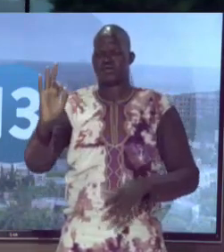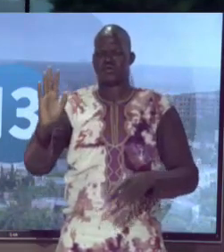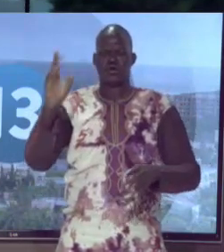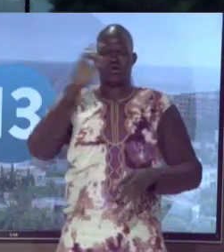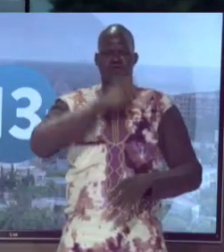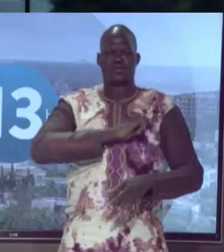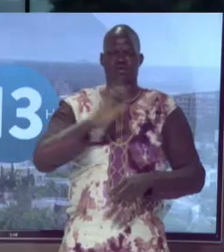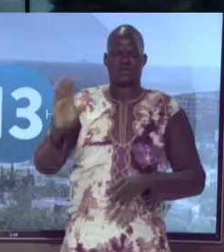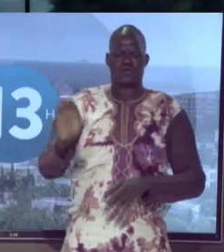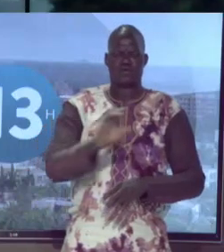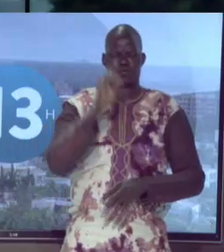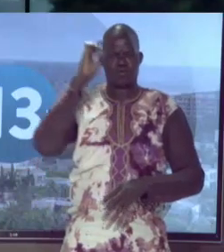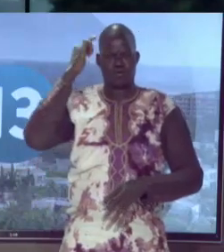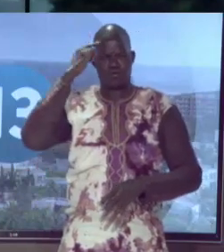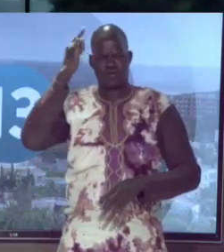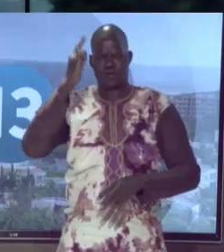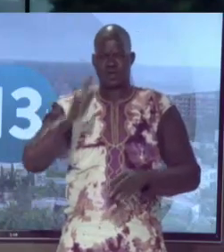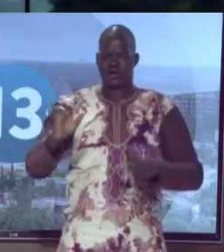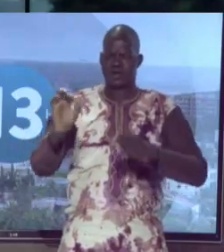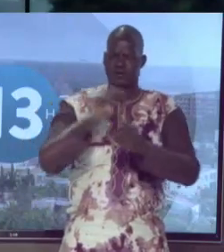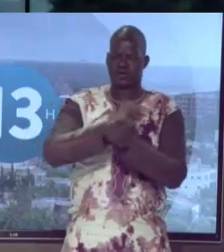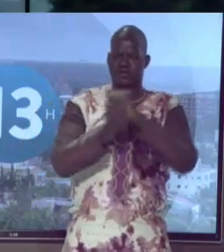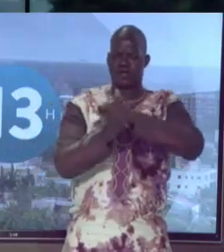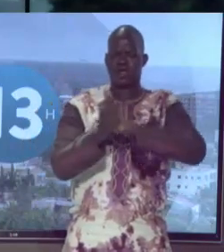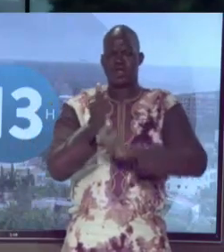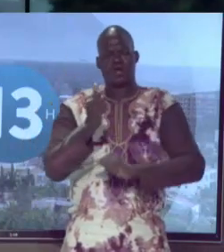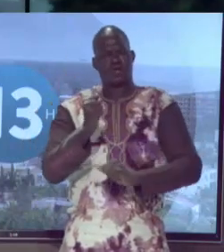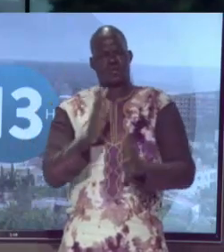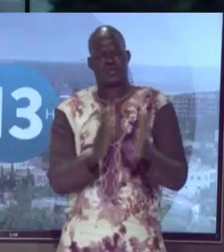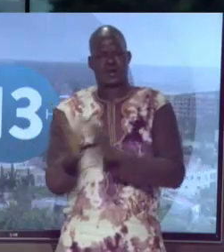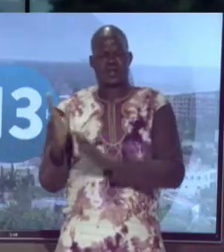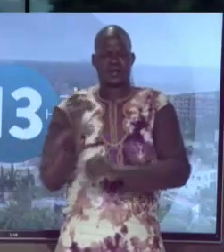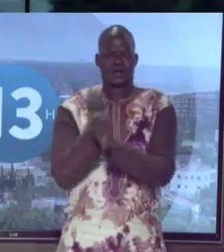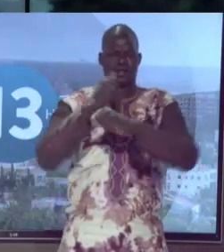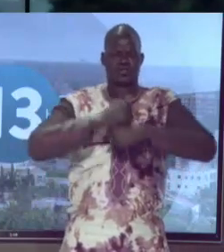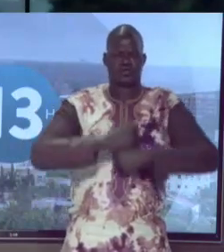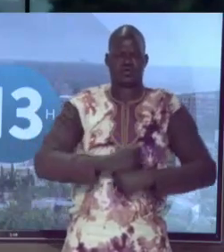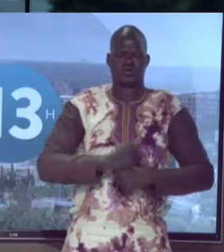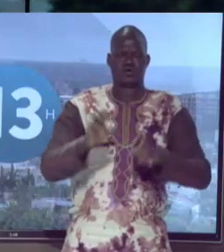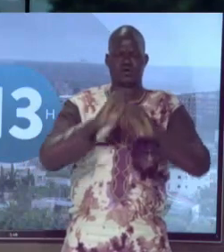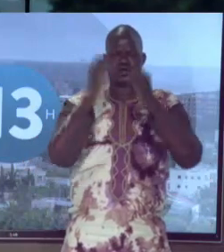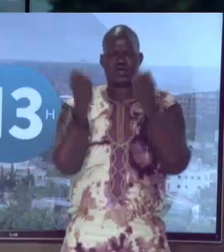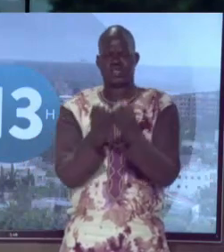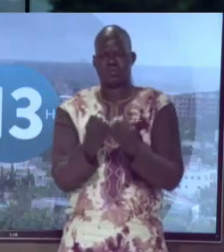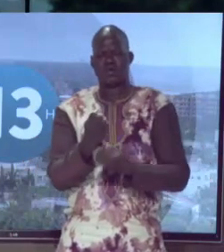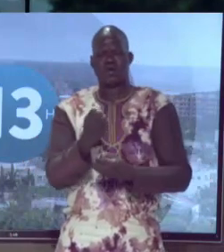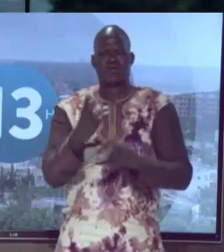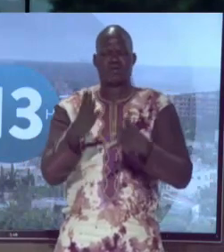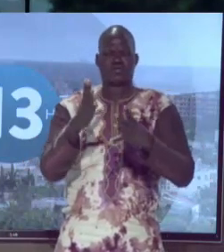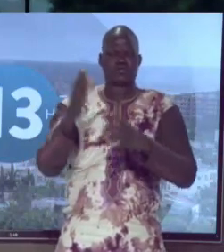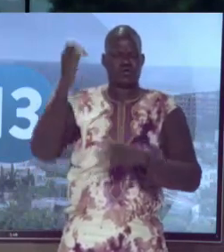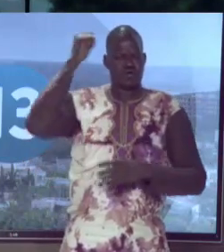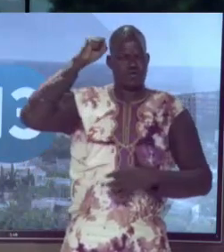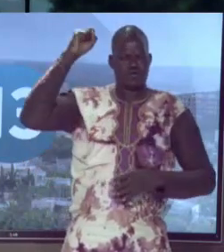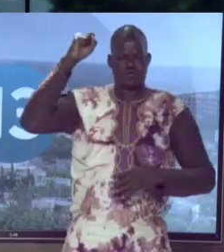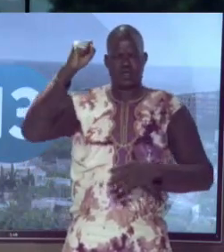est faite pour le gouvernement. Une réforme est en vue à travers la création d'une branche à vocation révolutionnaire,